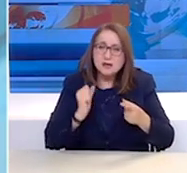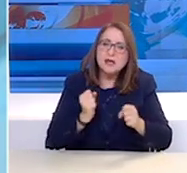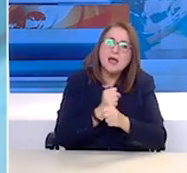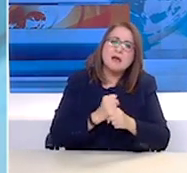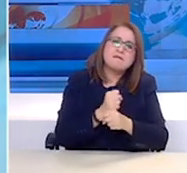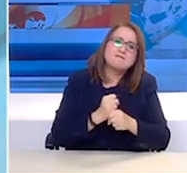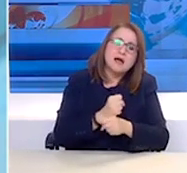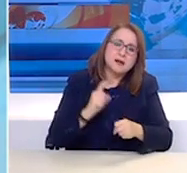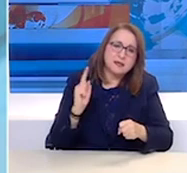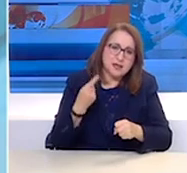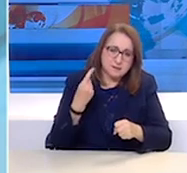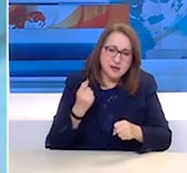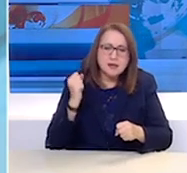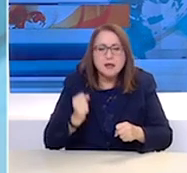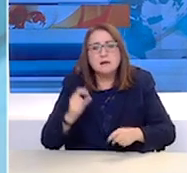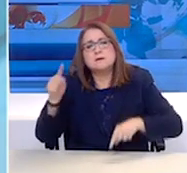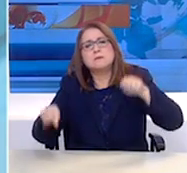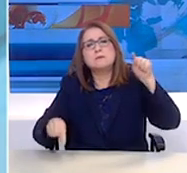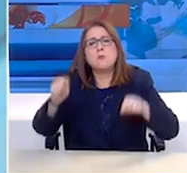τα μέτρα όταν αυτά απαιτούνται.